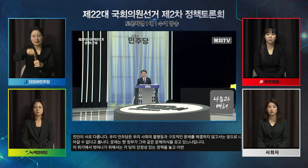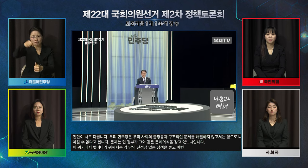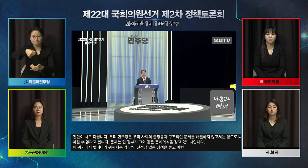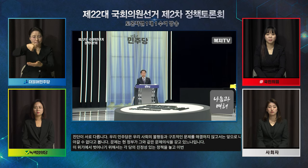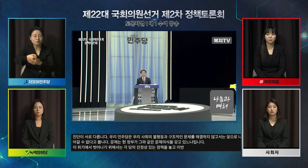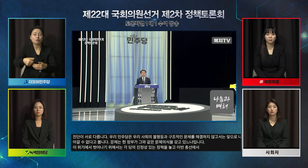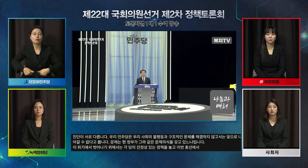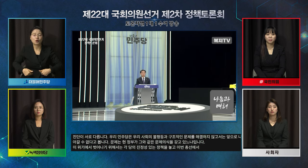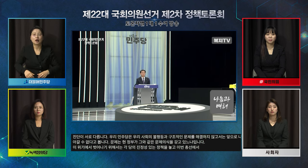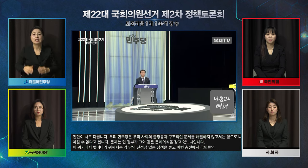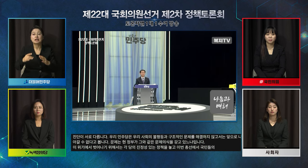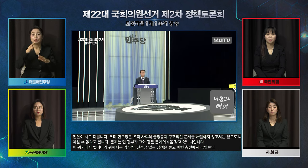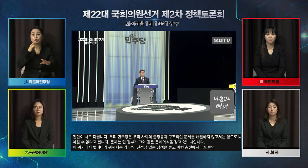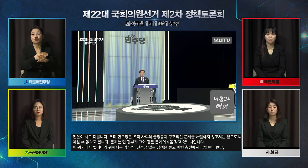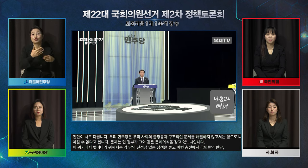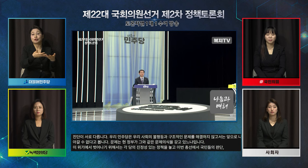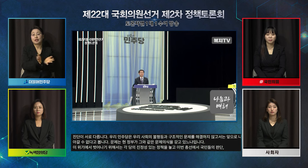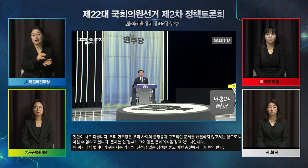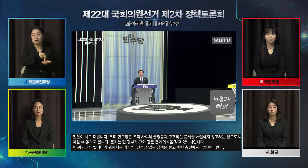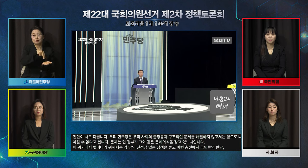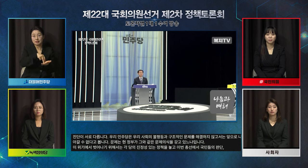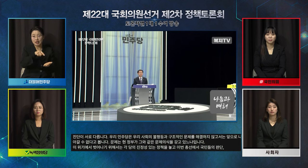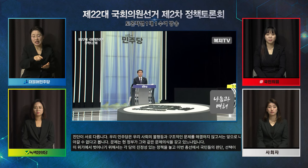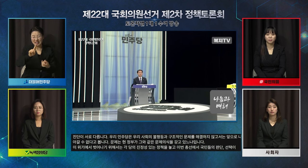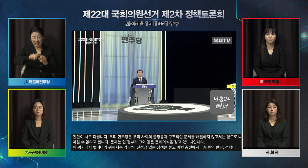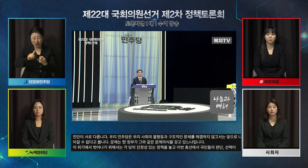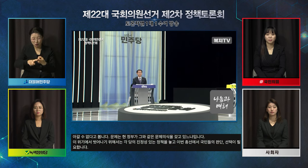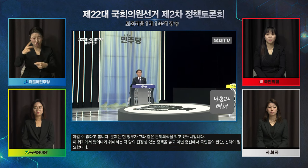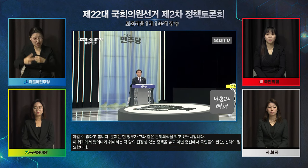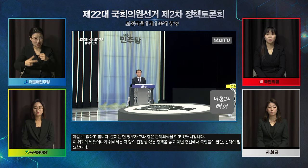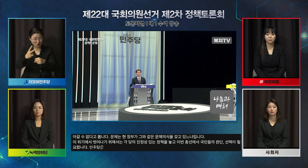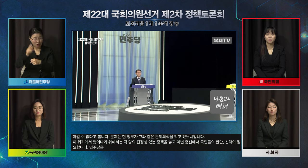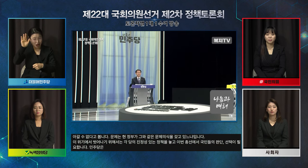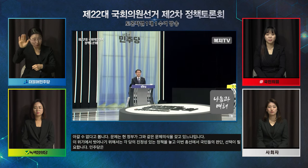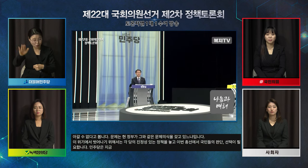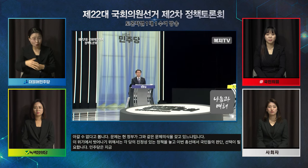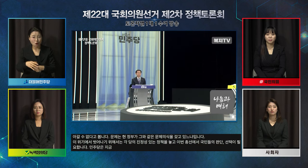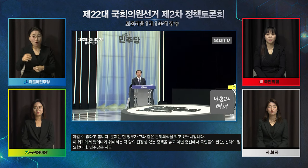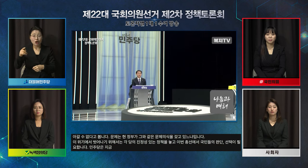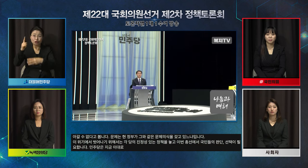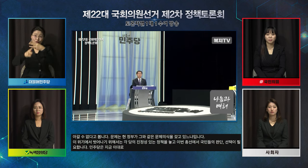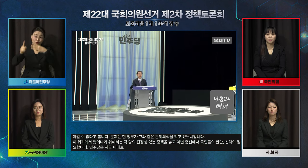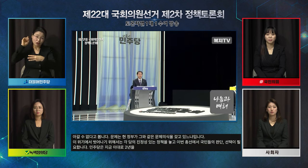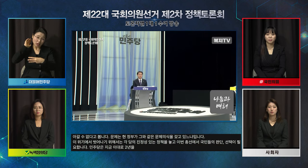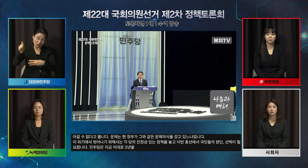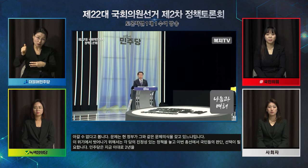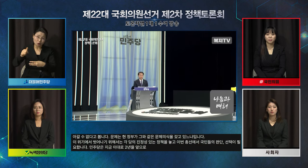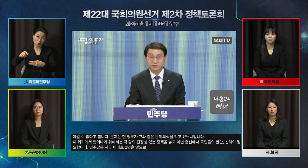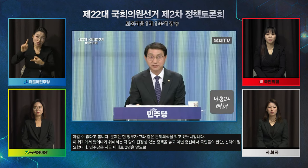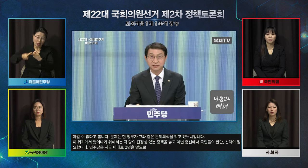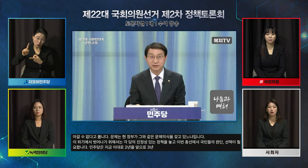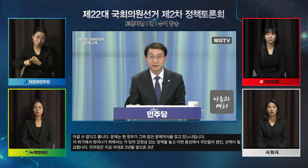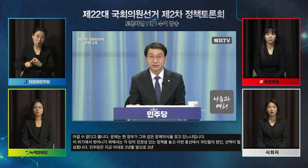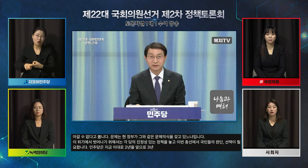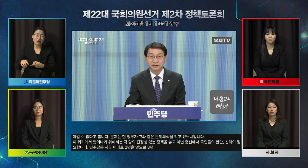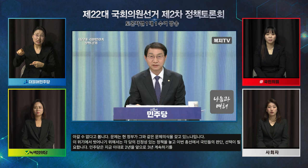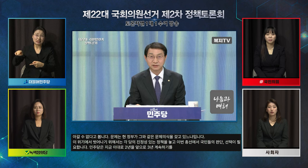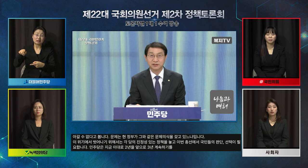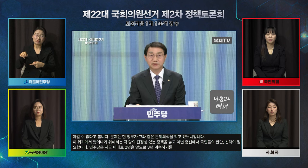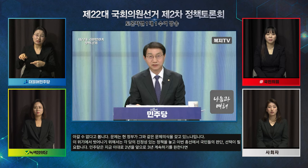민주당은 지금 이대로 2년을 앞으로 3년 계속하기를 원한다면